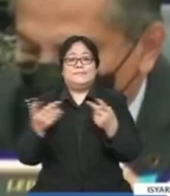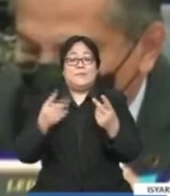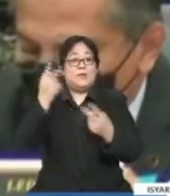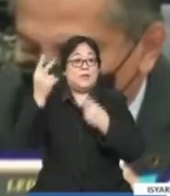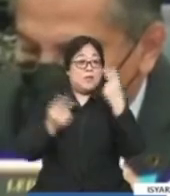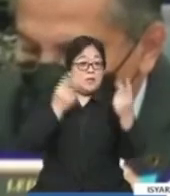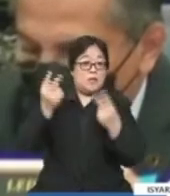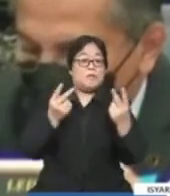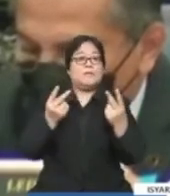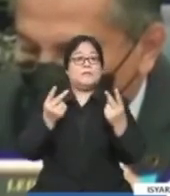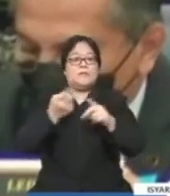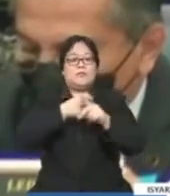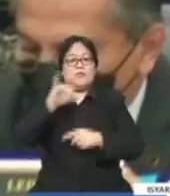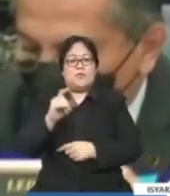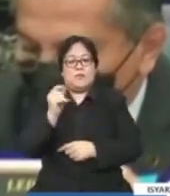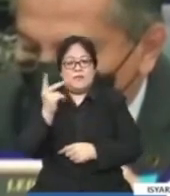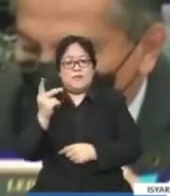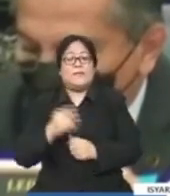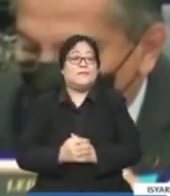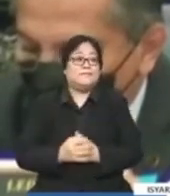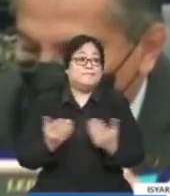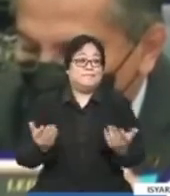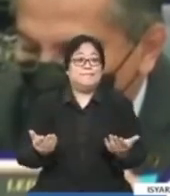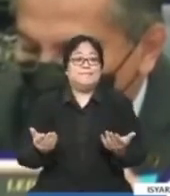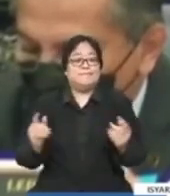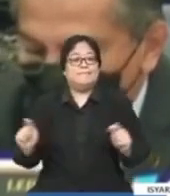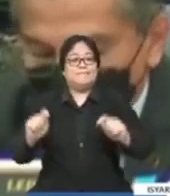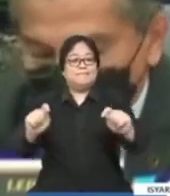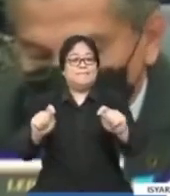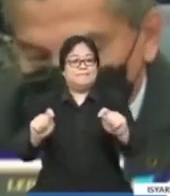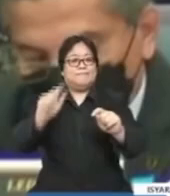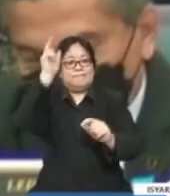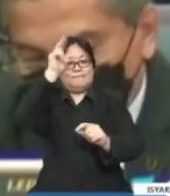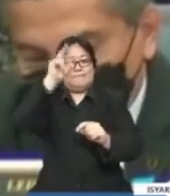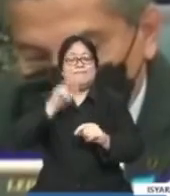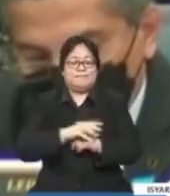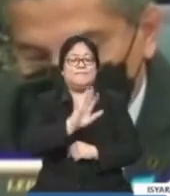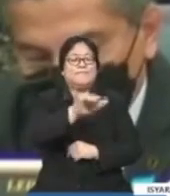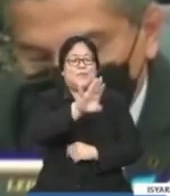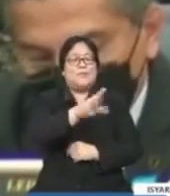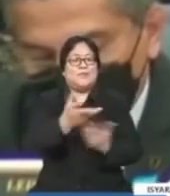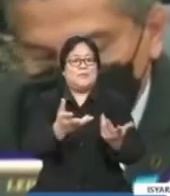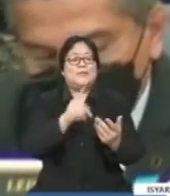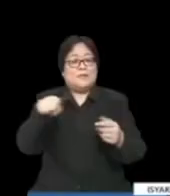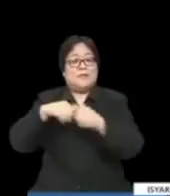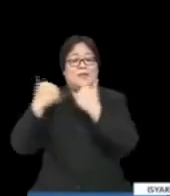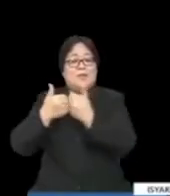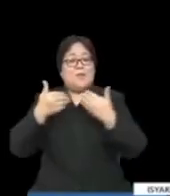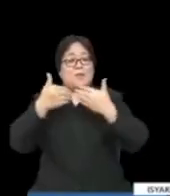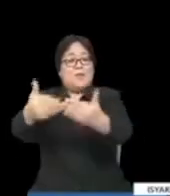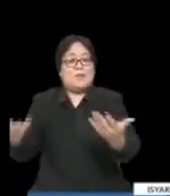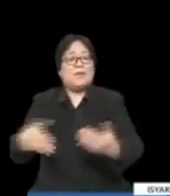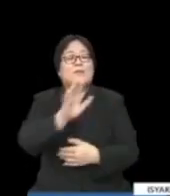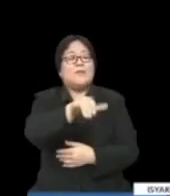dengan lawatan-lawatan daripada JTK ataupun tindakan daripada kerajaan. These agents continue to do